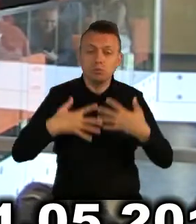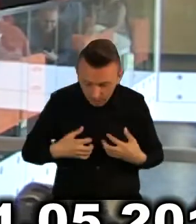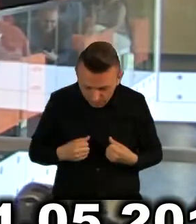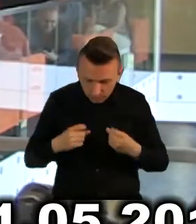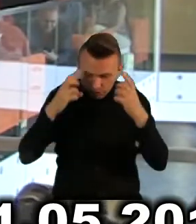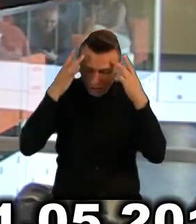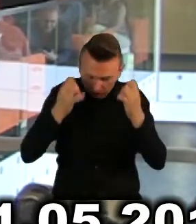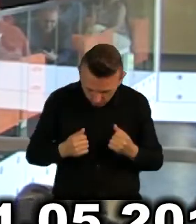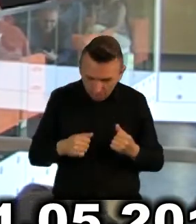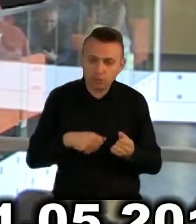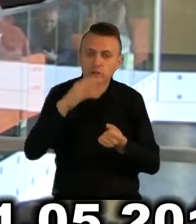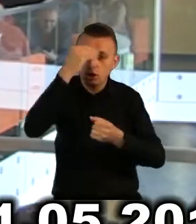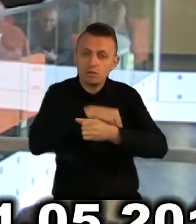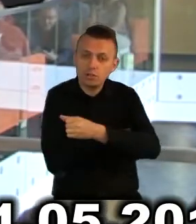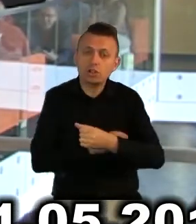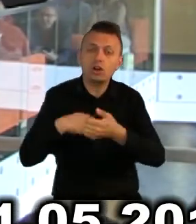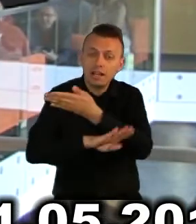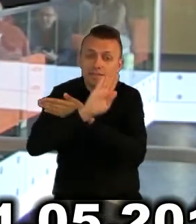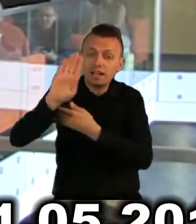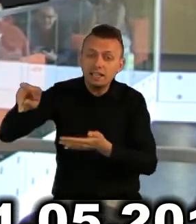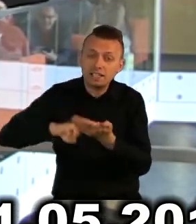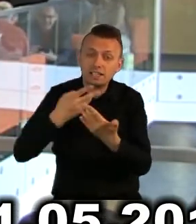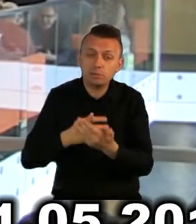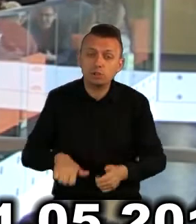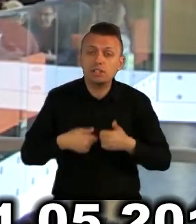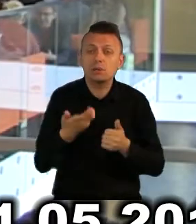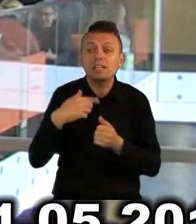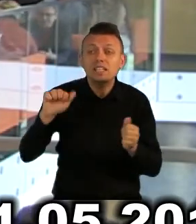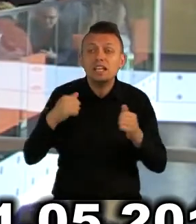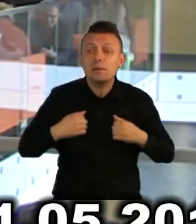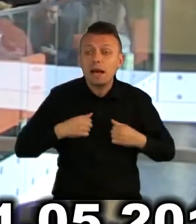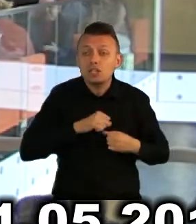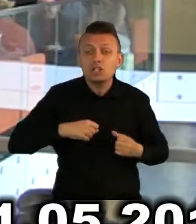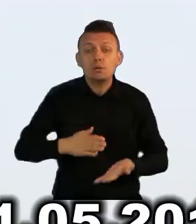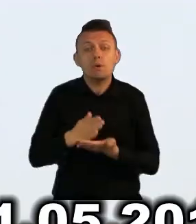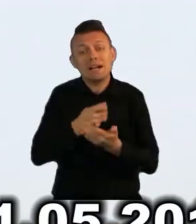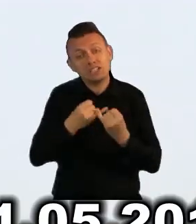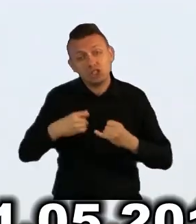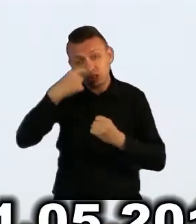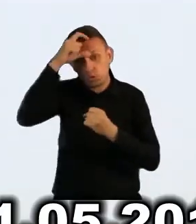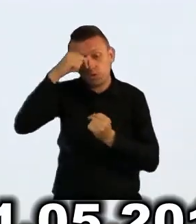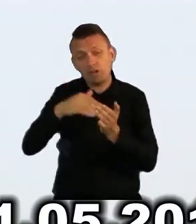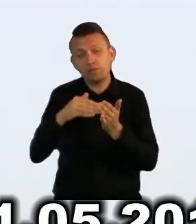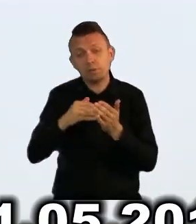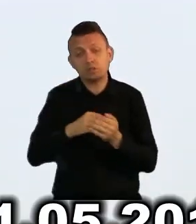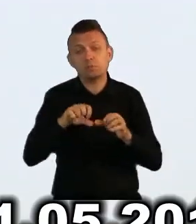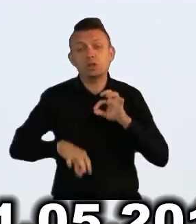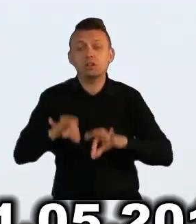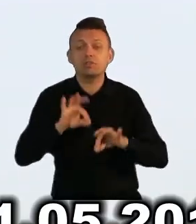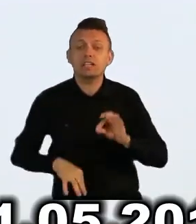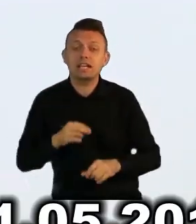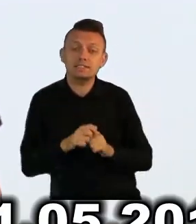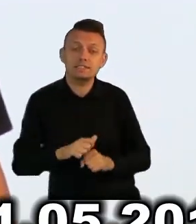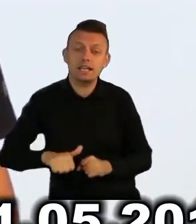galerii, aby nie bać się pomagać innemu człowiekowi w potrzebie. Konferencję rozpoczął komendant